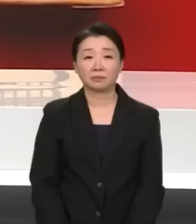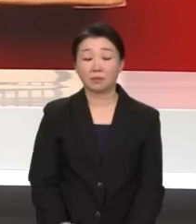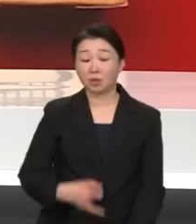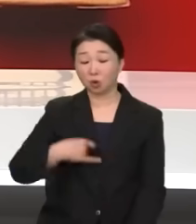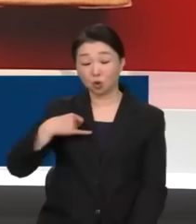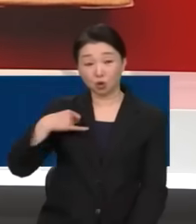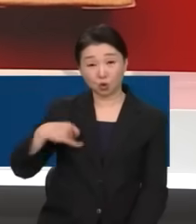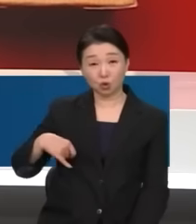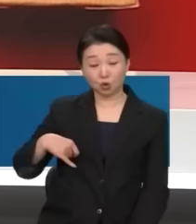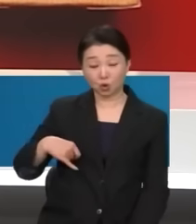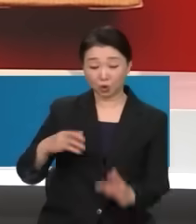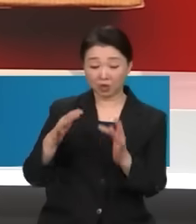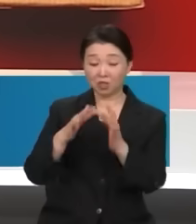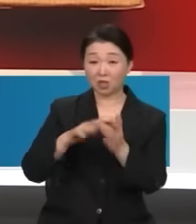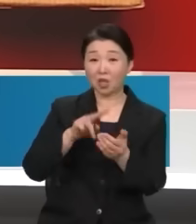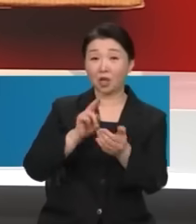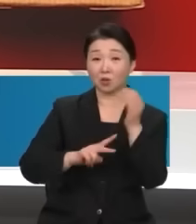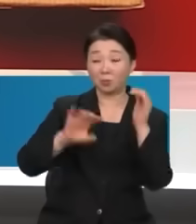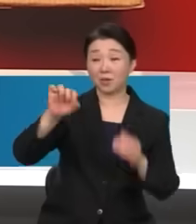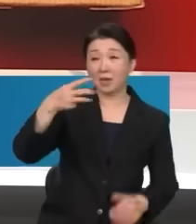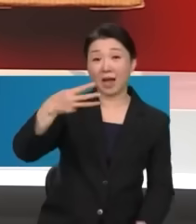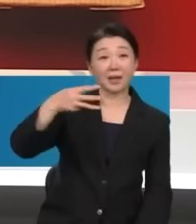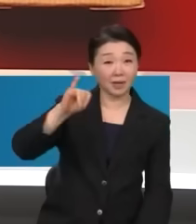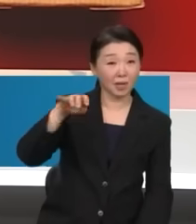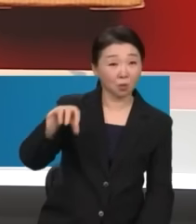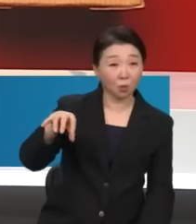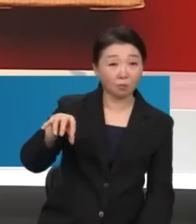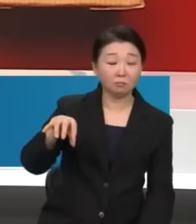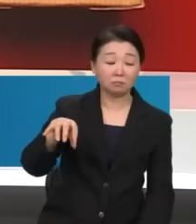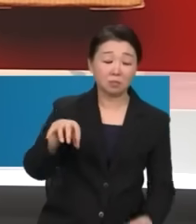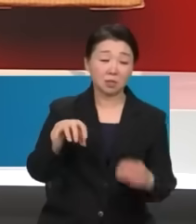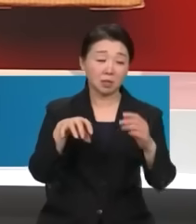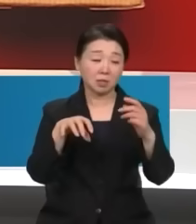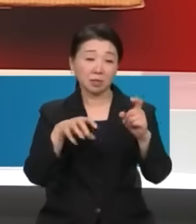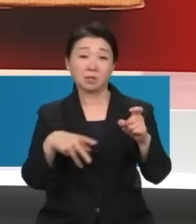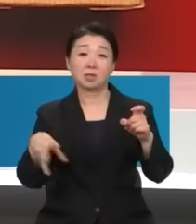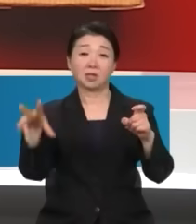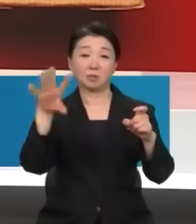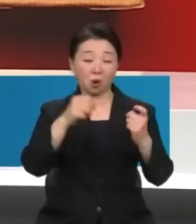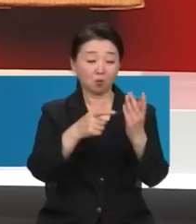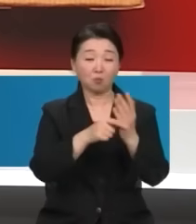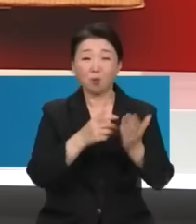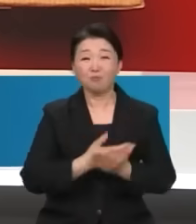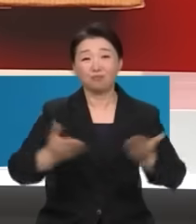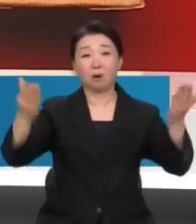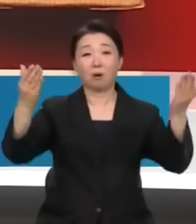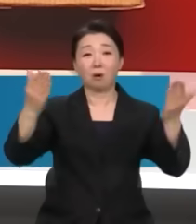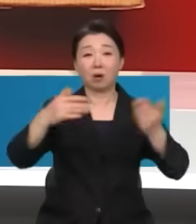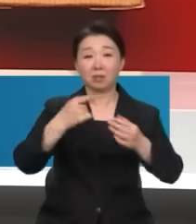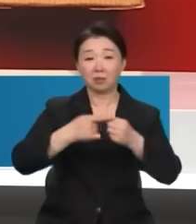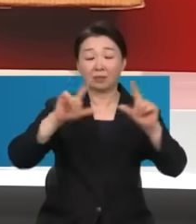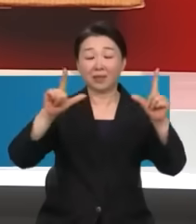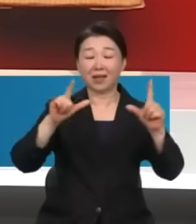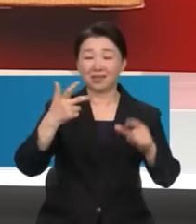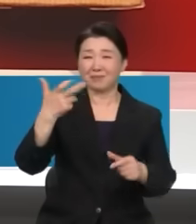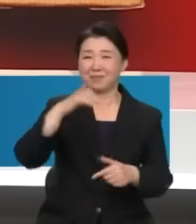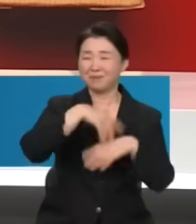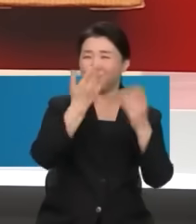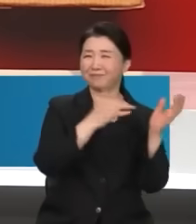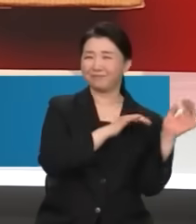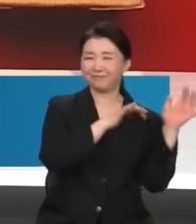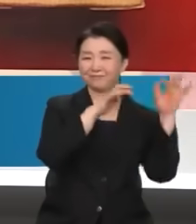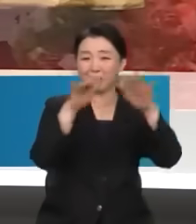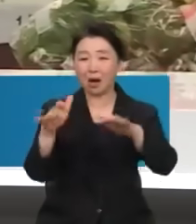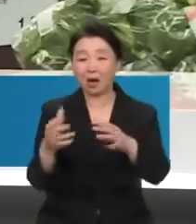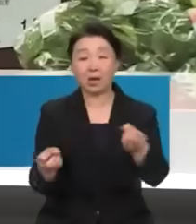중국의 쇼핑 플랫폼 알리익스프레스가 10억 원어치 쿠폰을 풀자 첫날에만 17만 명 넘게 몰리며 행사가